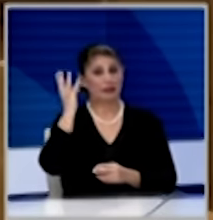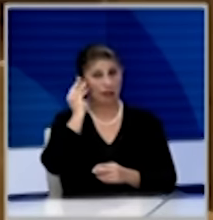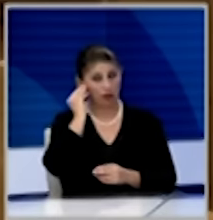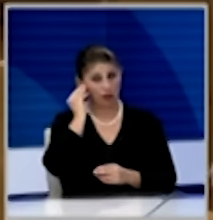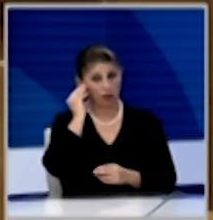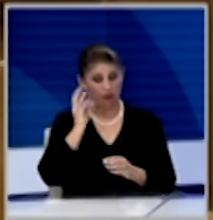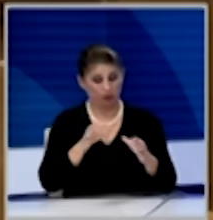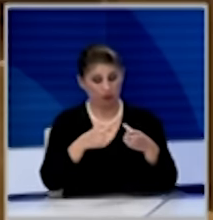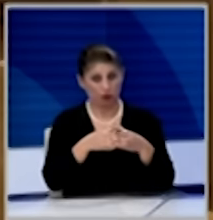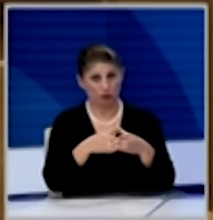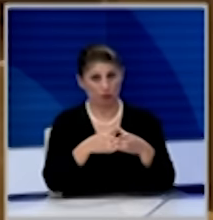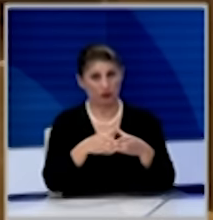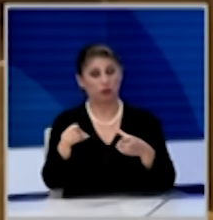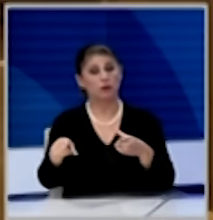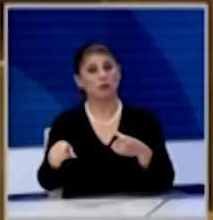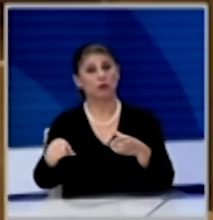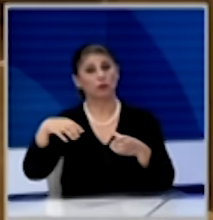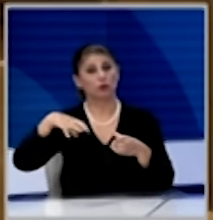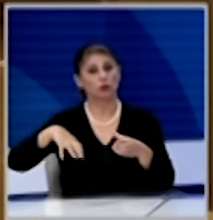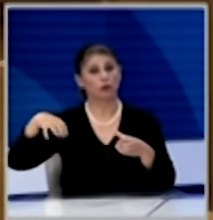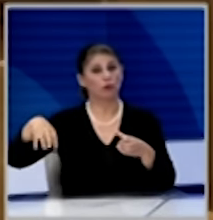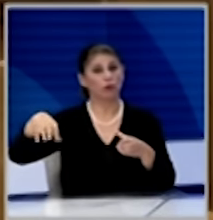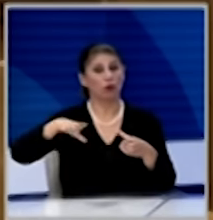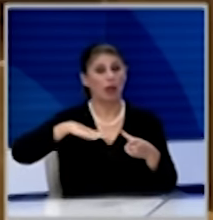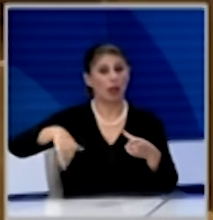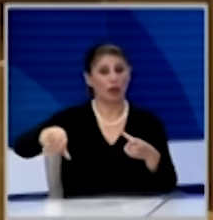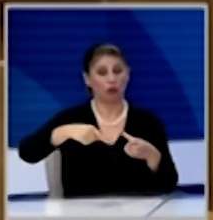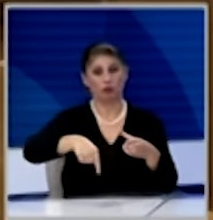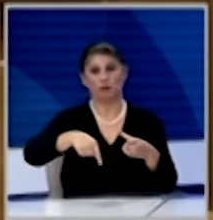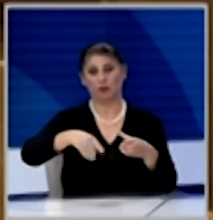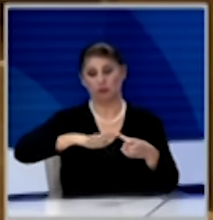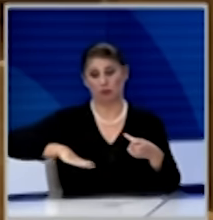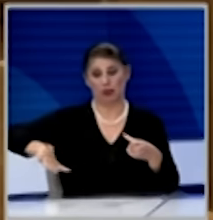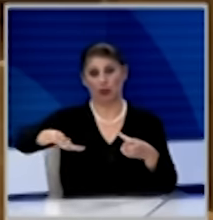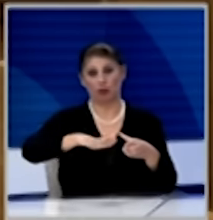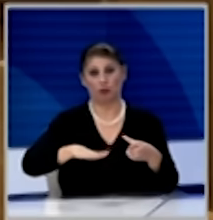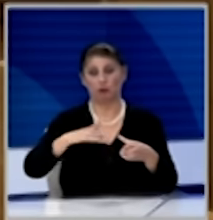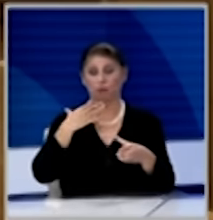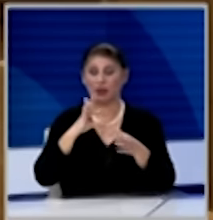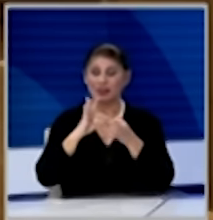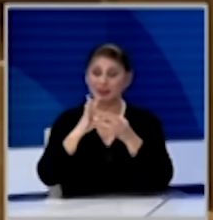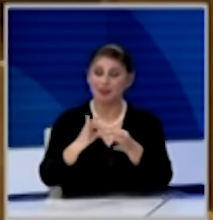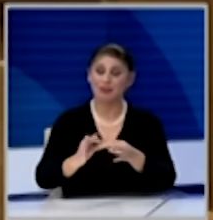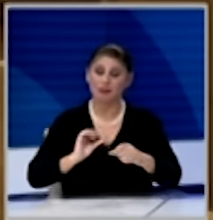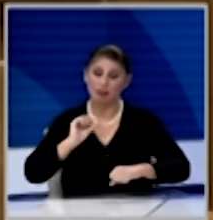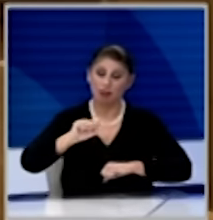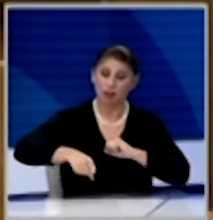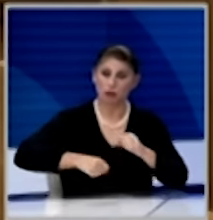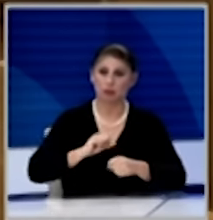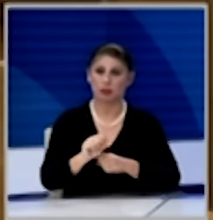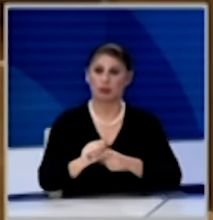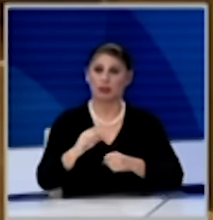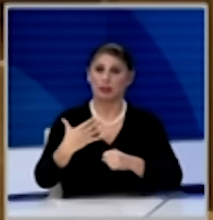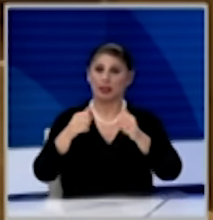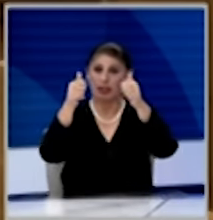και από τις επιτροπές και από τις φορείς του λαού σε αυτές τις περιοχές που πραγματοποιούν συνεχείς κινητοποιήσεις και